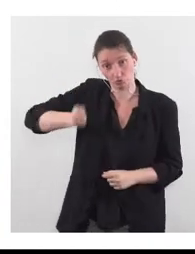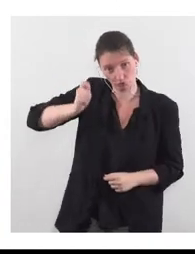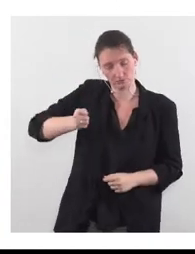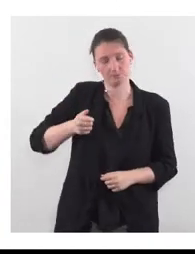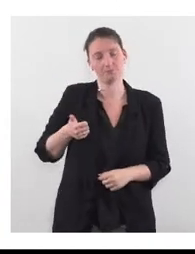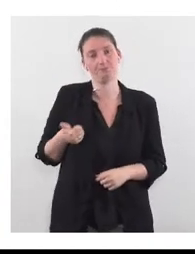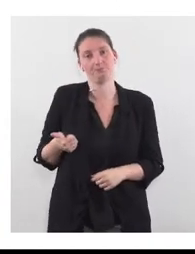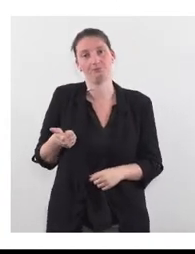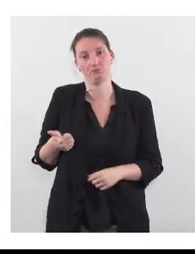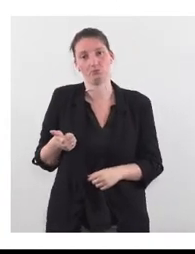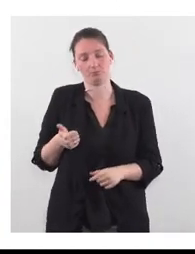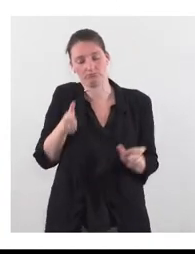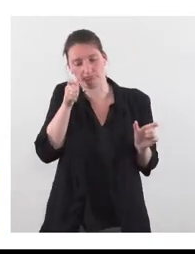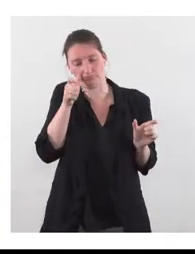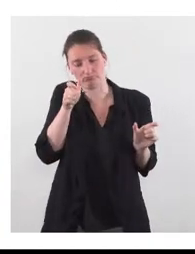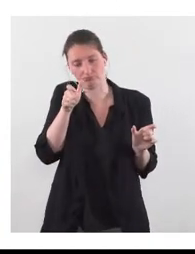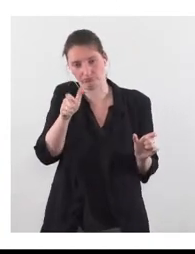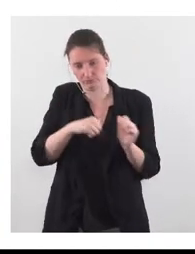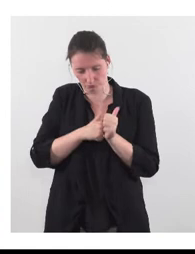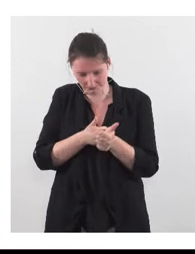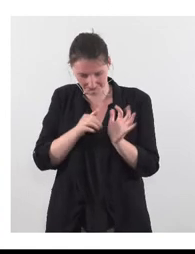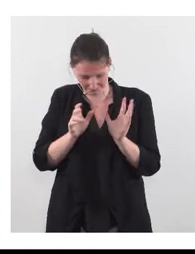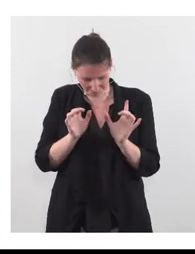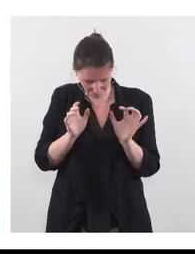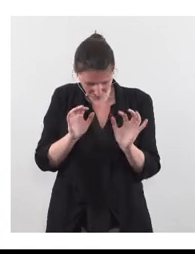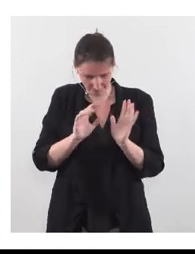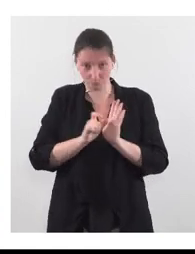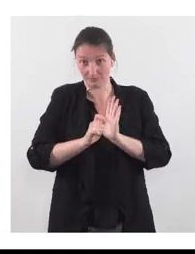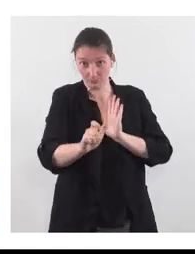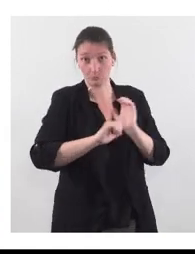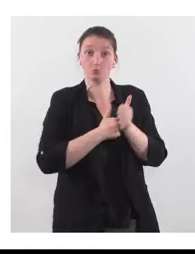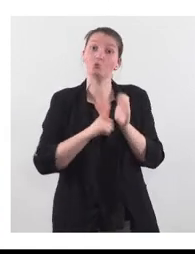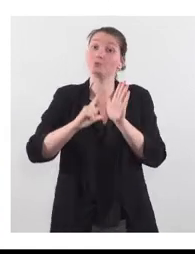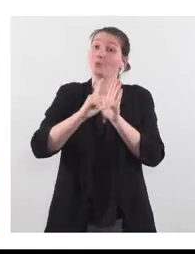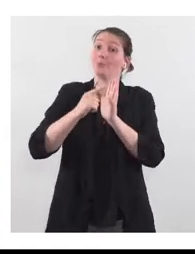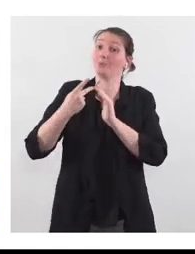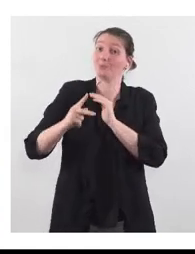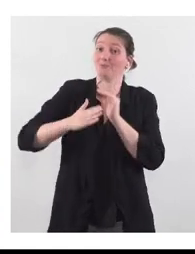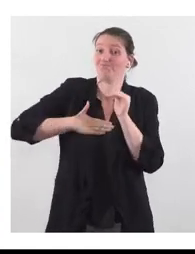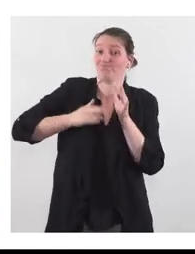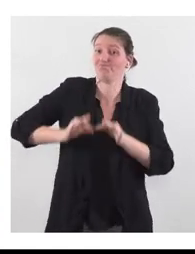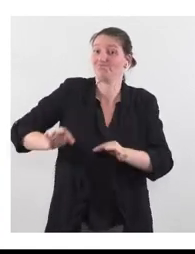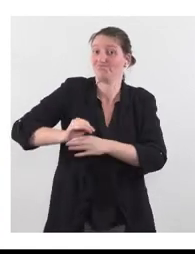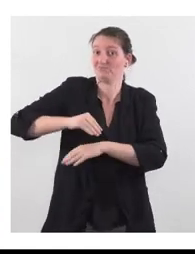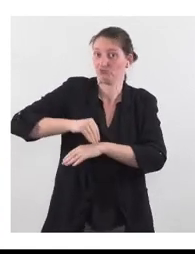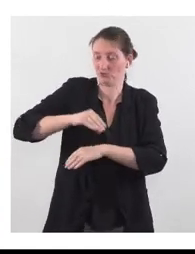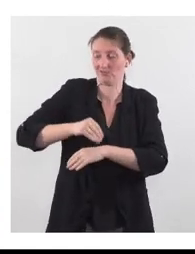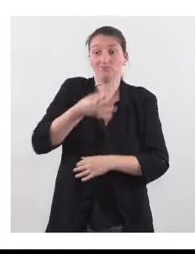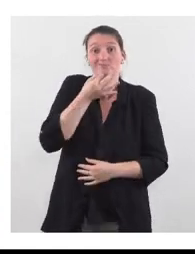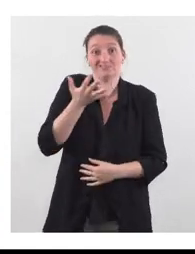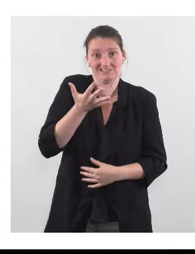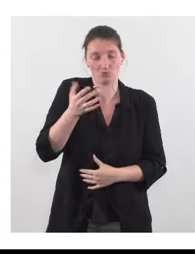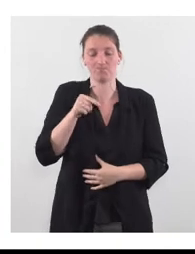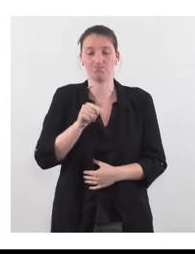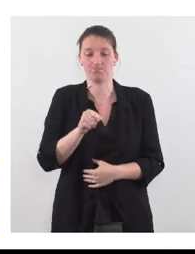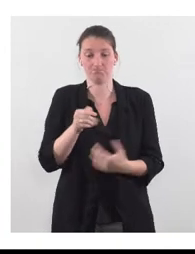a dû suivre la procédure selon la loi suédoise qui dit que si un cas ne peut